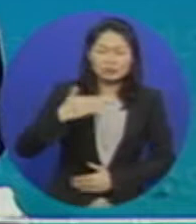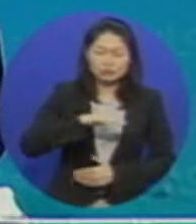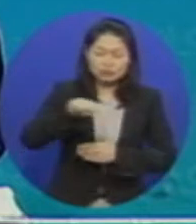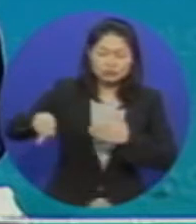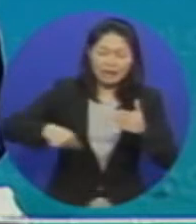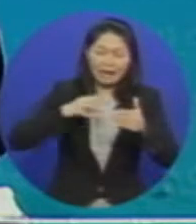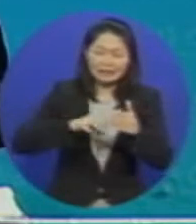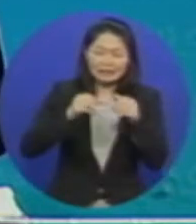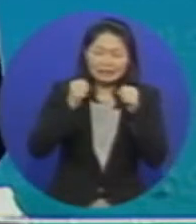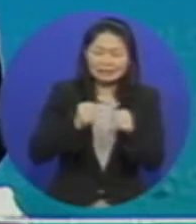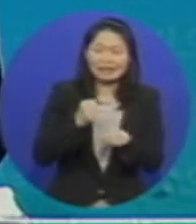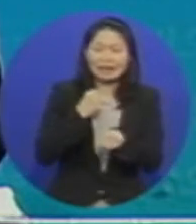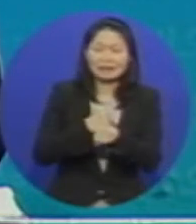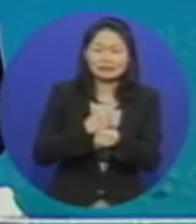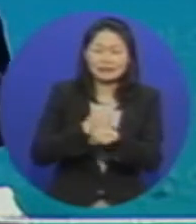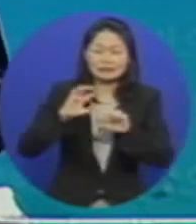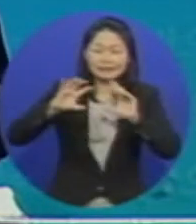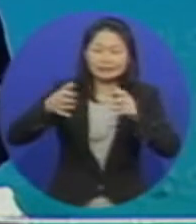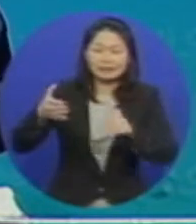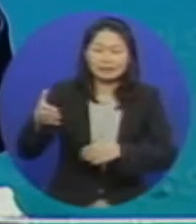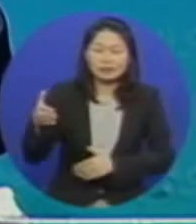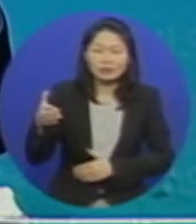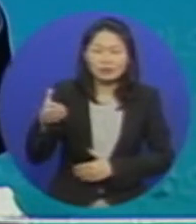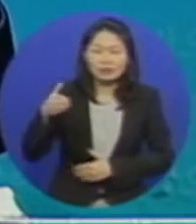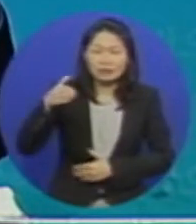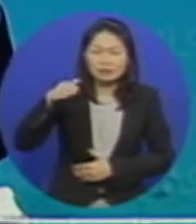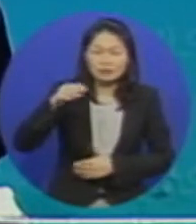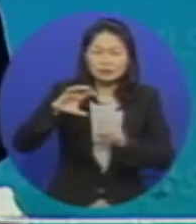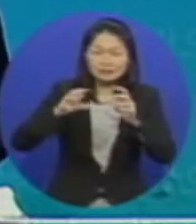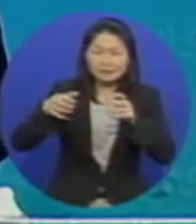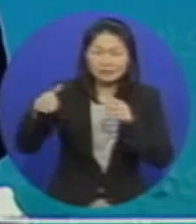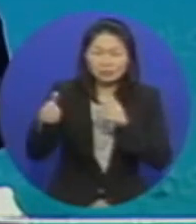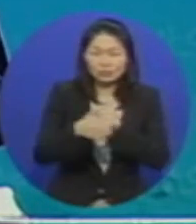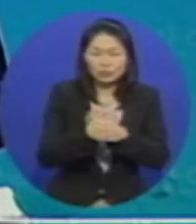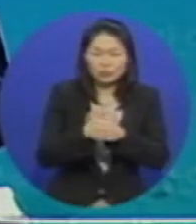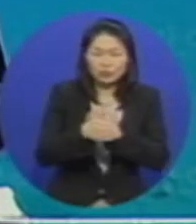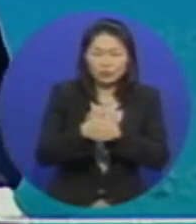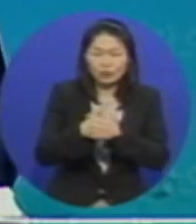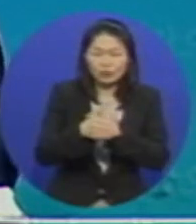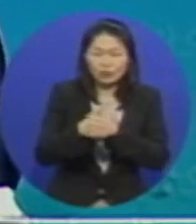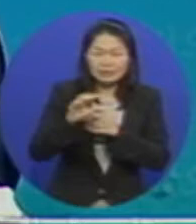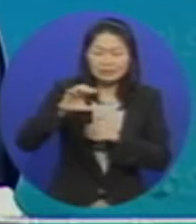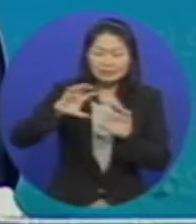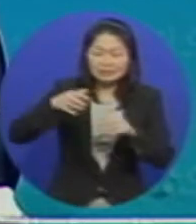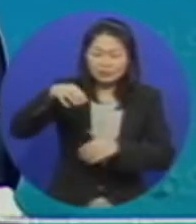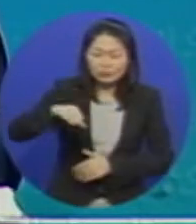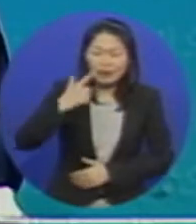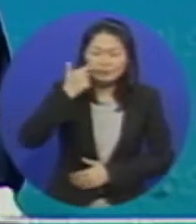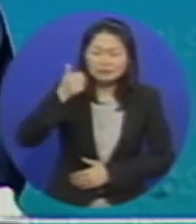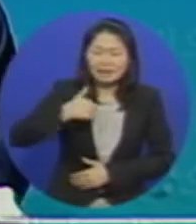있게 하사 세상으로 아버지께서 나를 보내신 것을 믿게 하옵소서